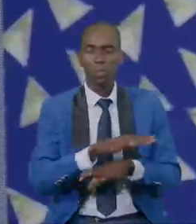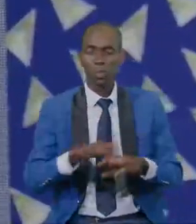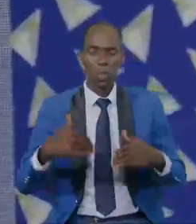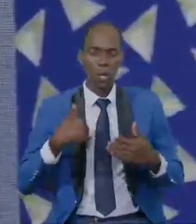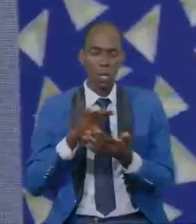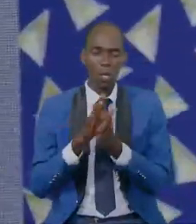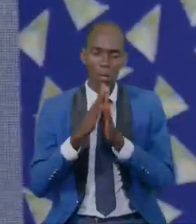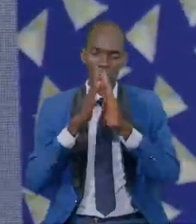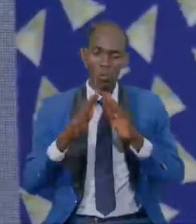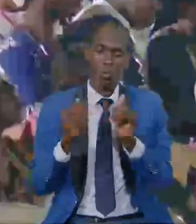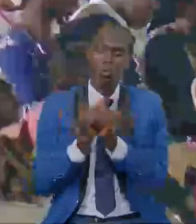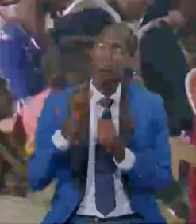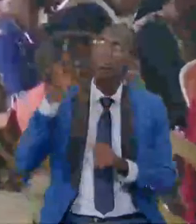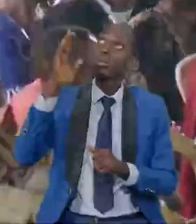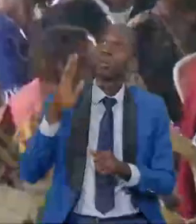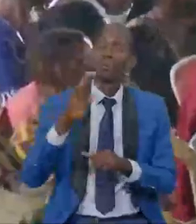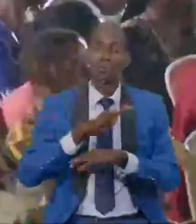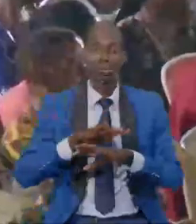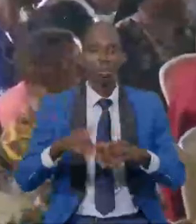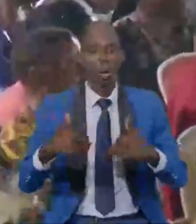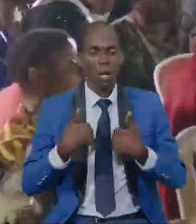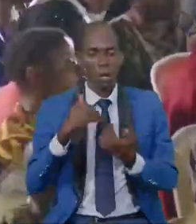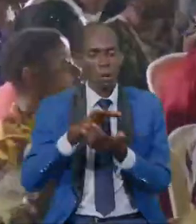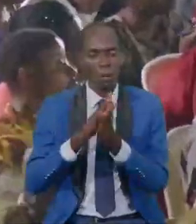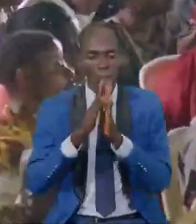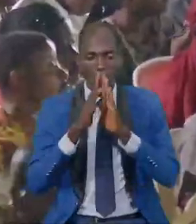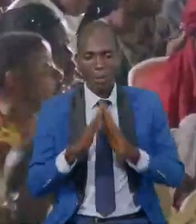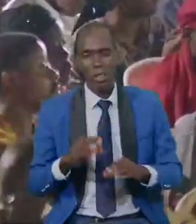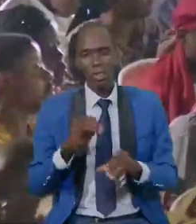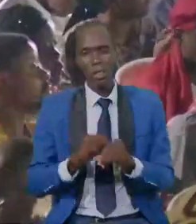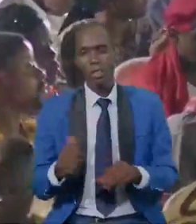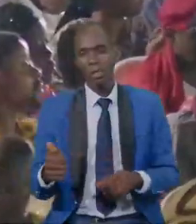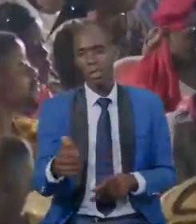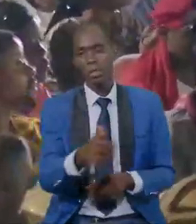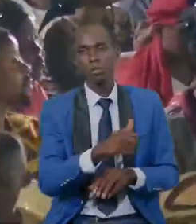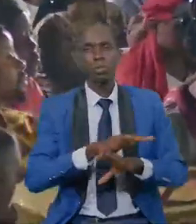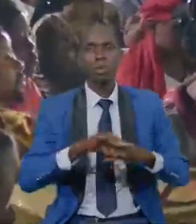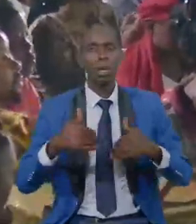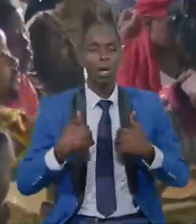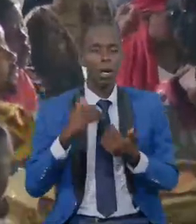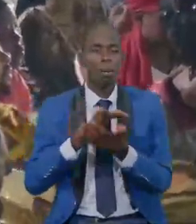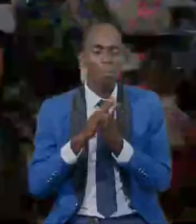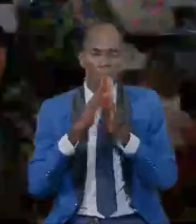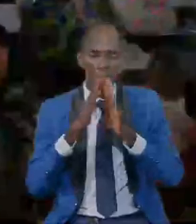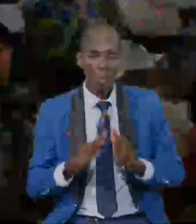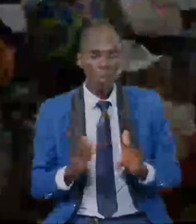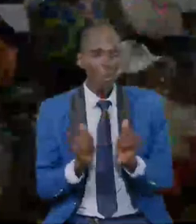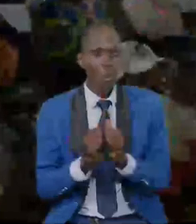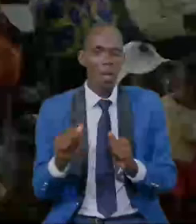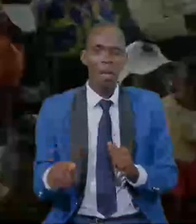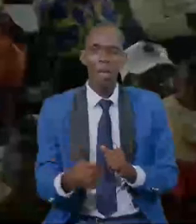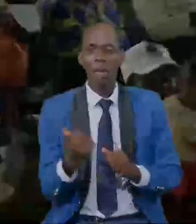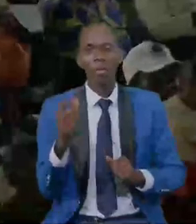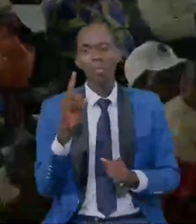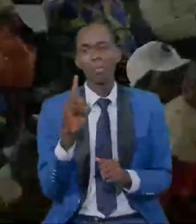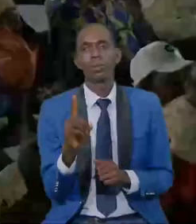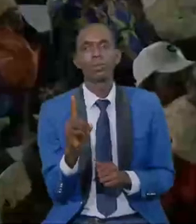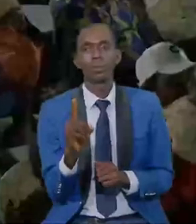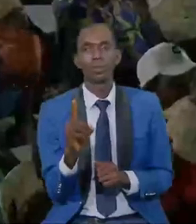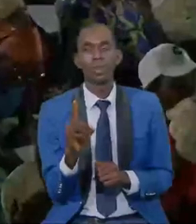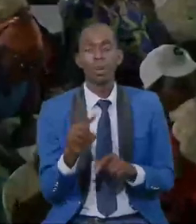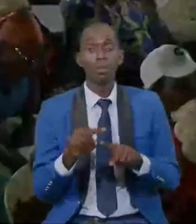Tu n'as pas la paix avec Dieu. Tu n'as pas la paix avec toi-même. Tu n'as pas la paix avec les autres.